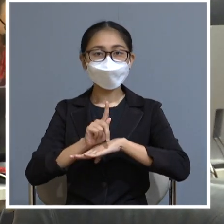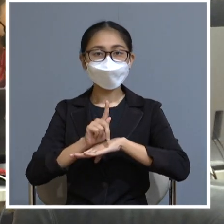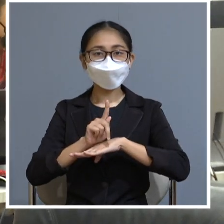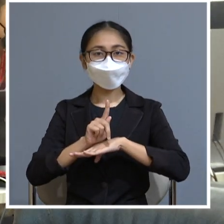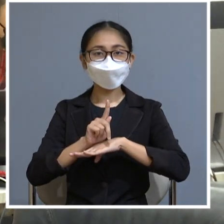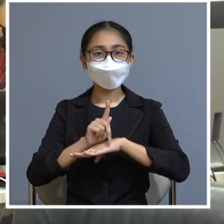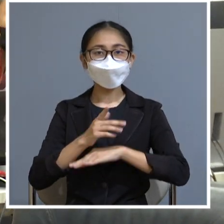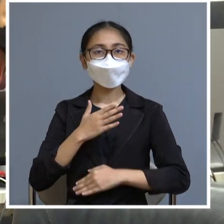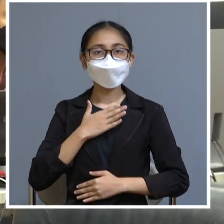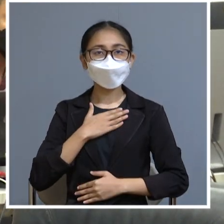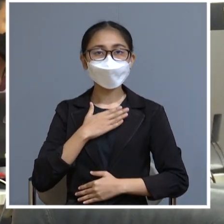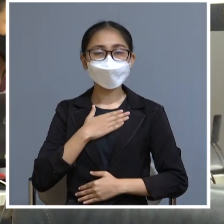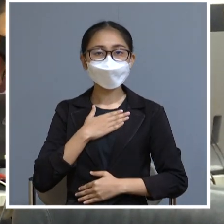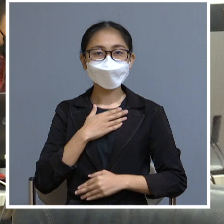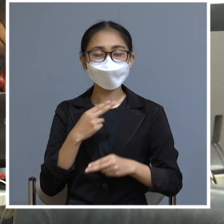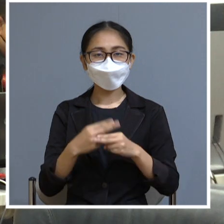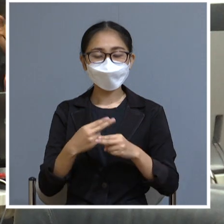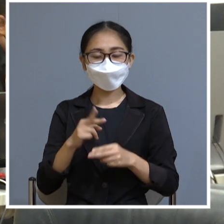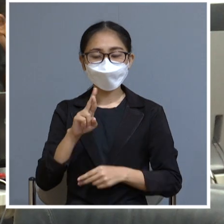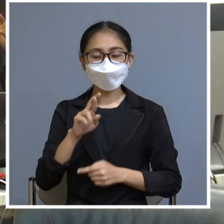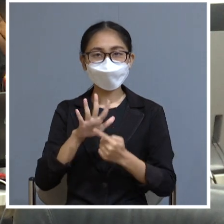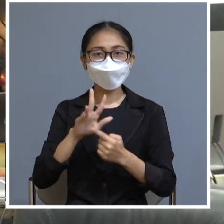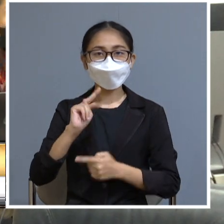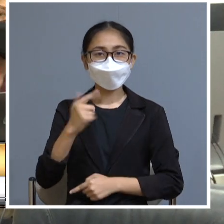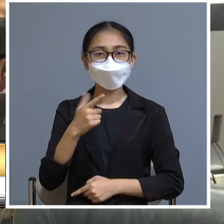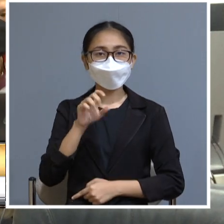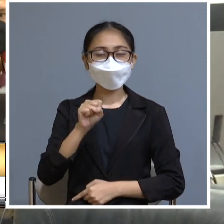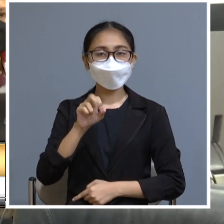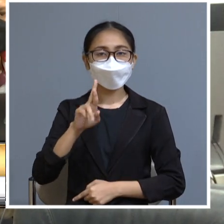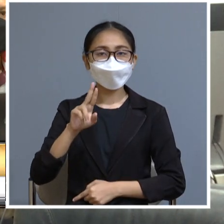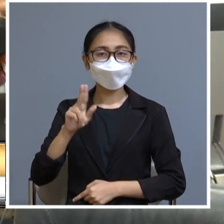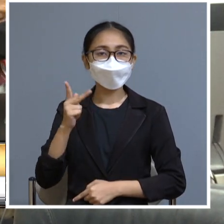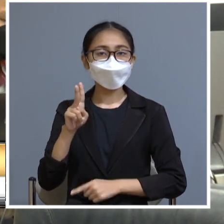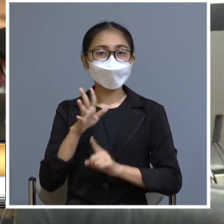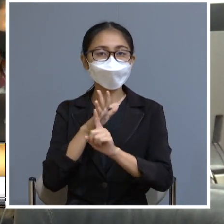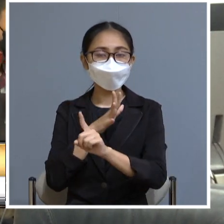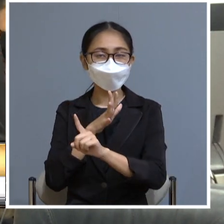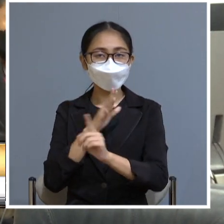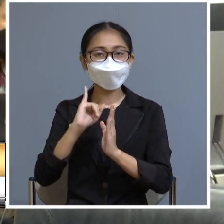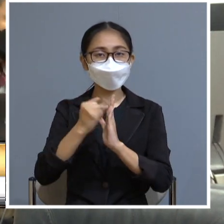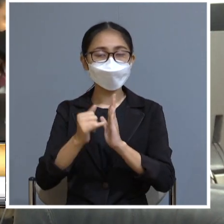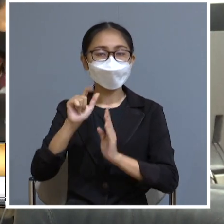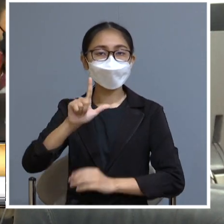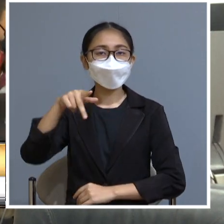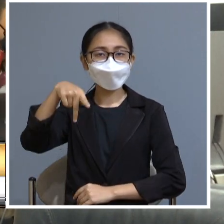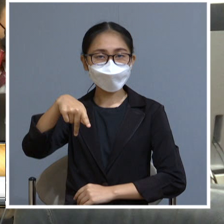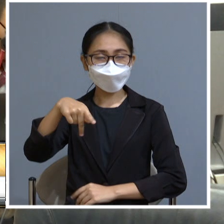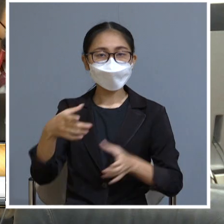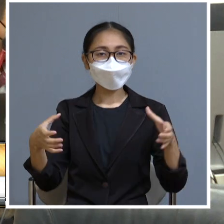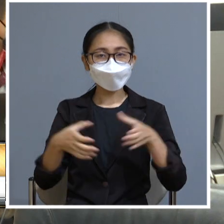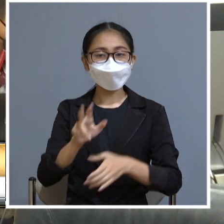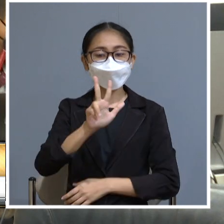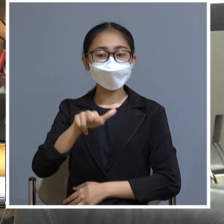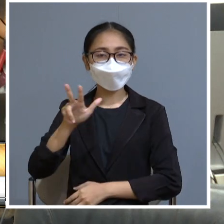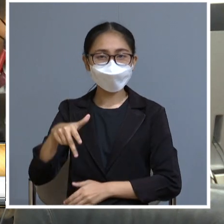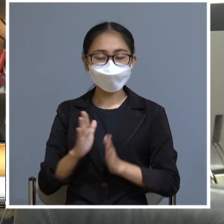you againสมาชิธี ธแiencedนฐาสดน จงหวด ลมพูลพักเพื่อไฮกับขอกadin